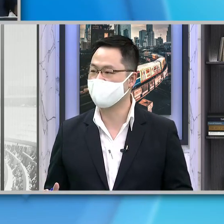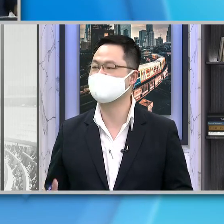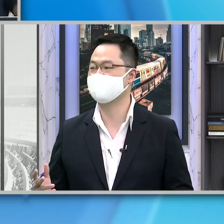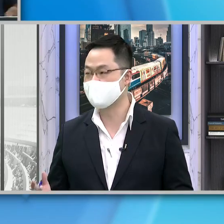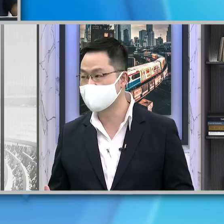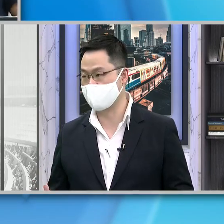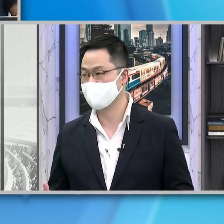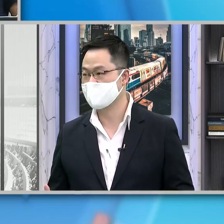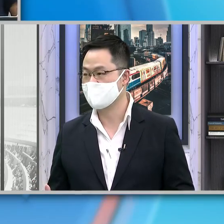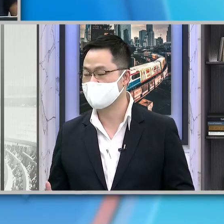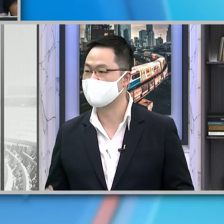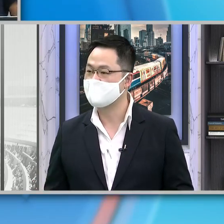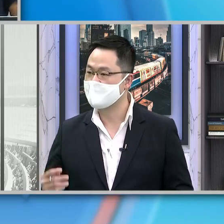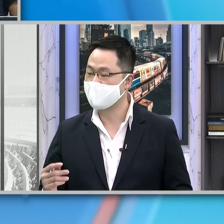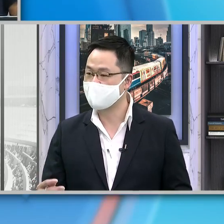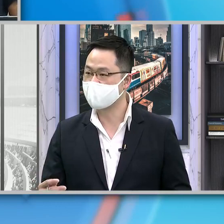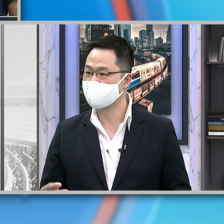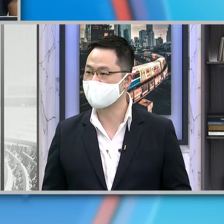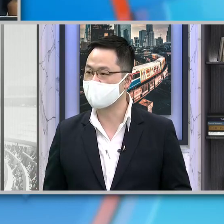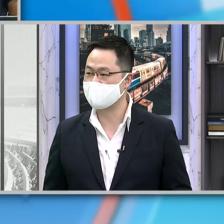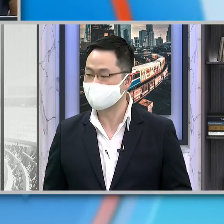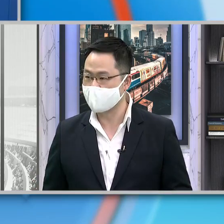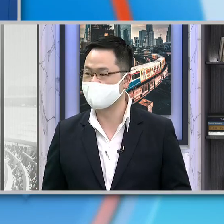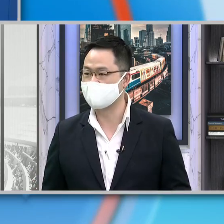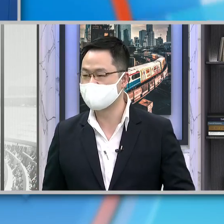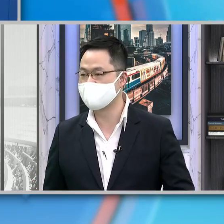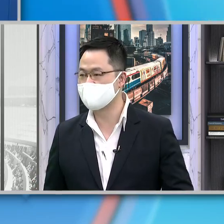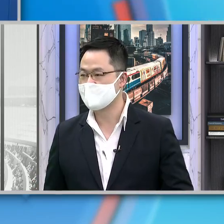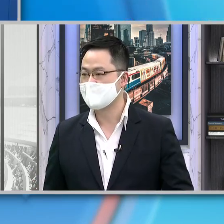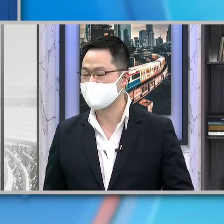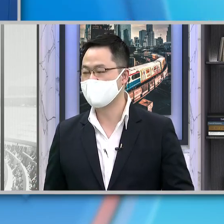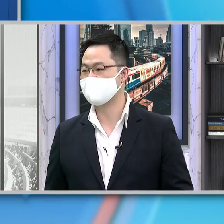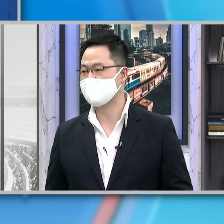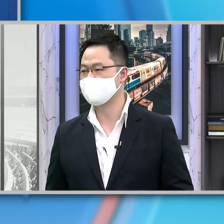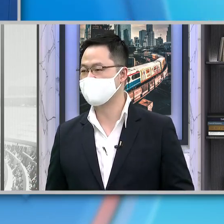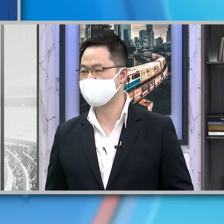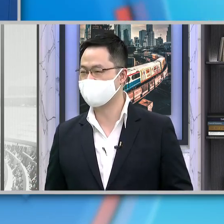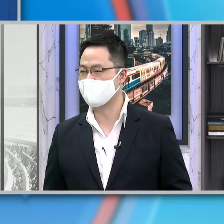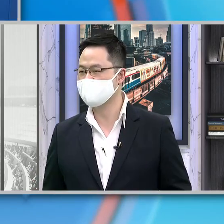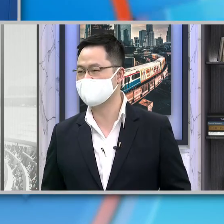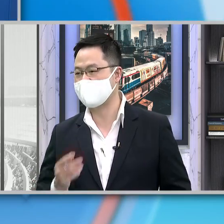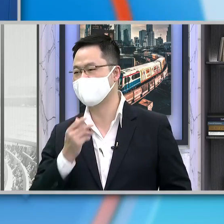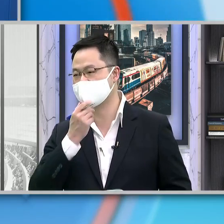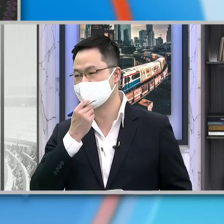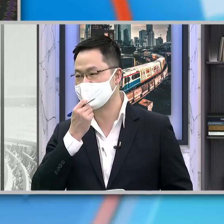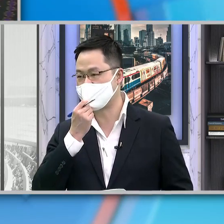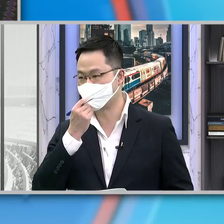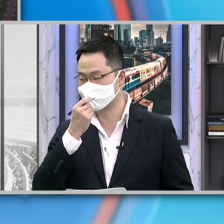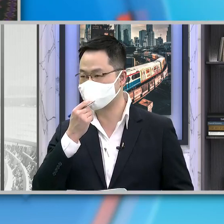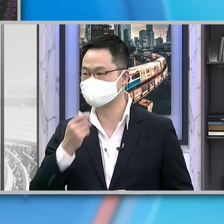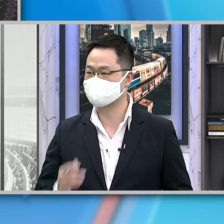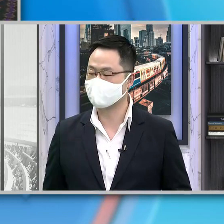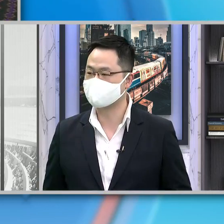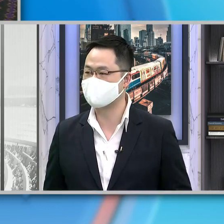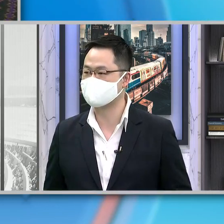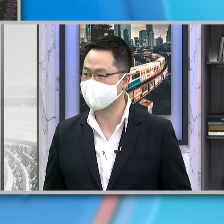คำถามอยู่ว่าจะทำได้หรือเปล่า ครับ นะครับไม่นับรวมเรื่องของการตรวจนะครับที่ได้เห็นมาเป็นภาพต่อเนื่องหลายวันและหลายค